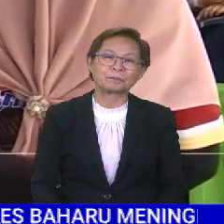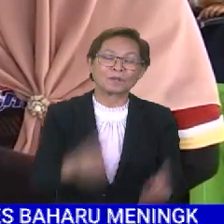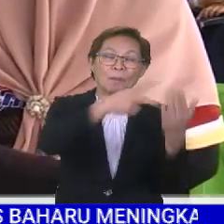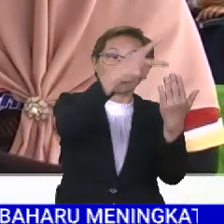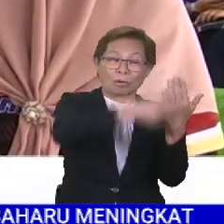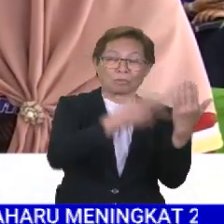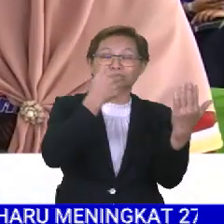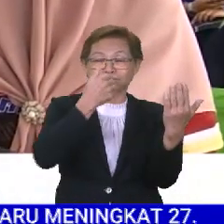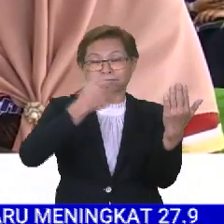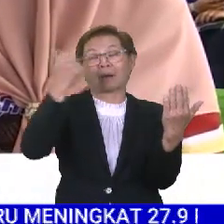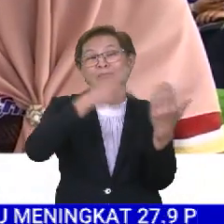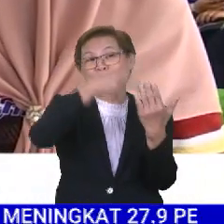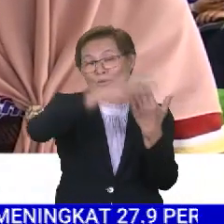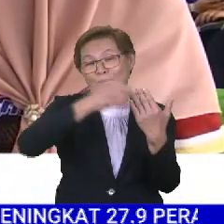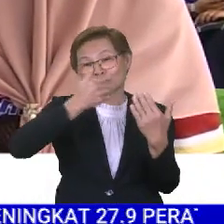inisiatif terbaiklah daripada